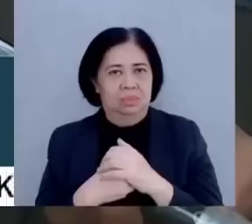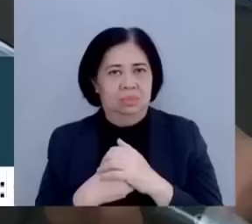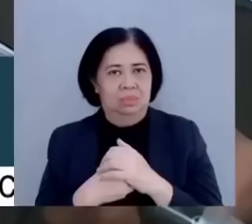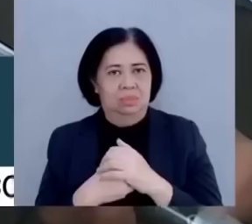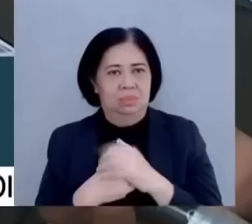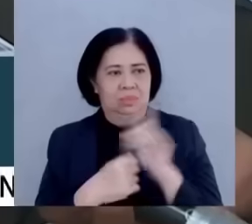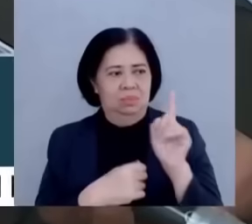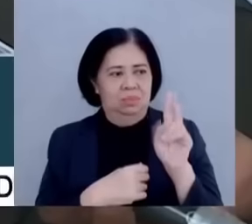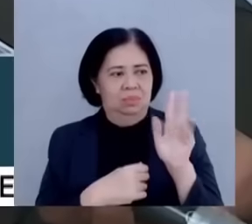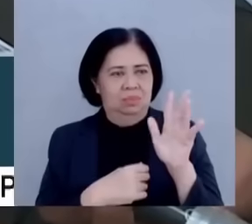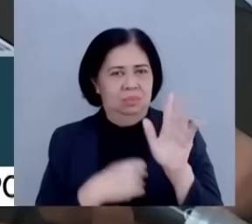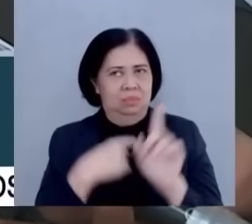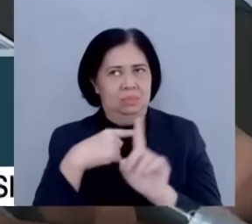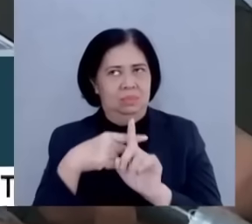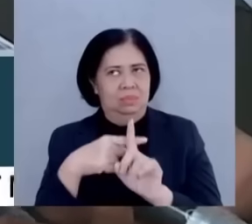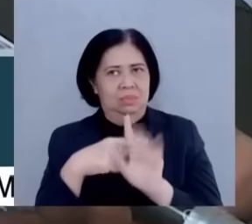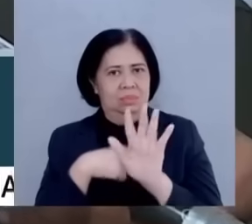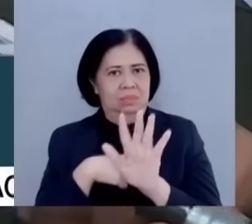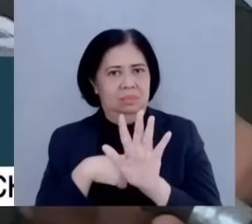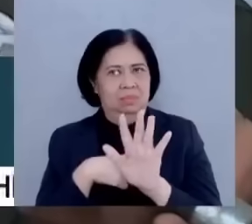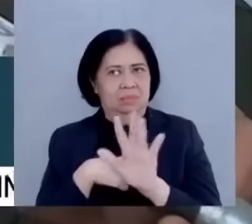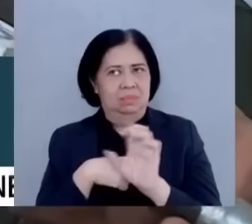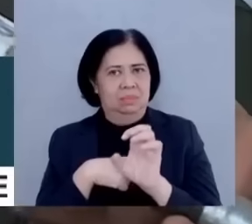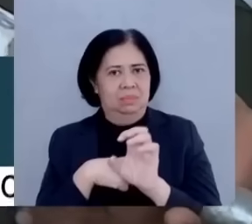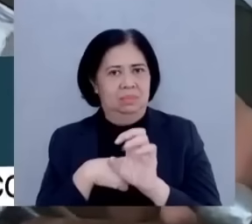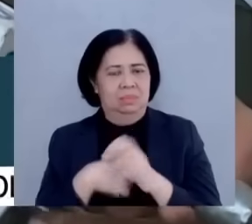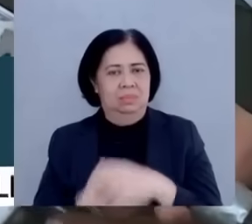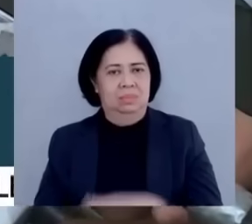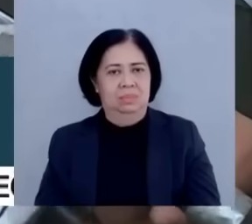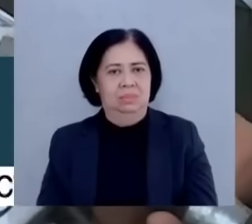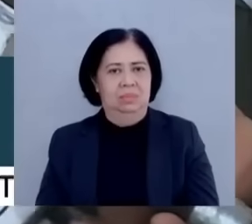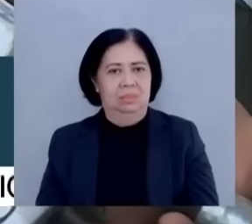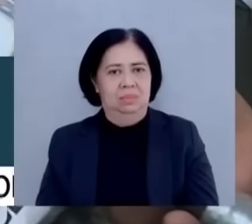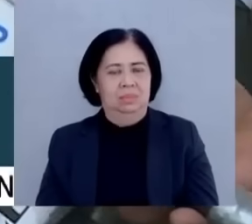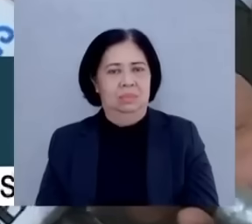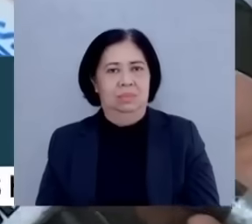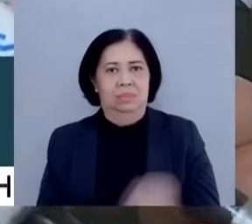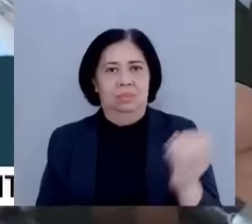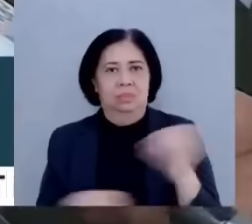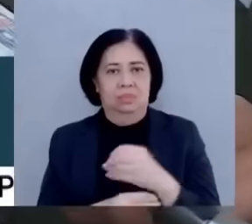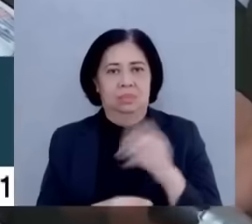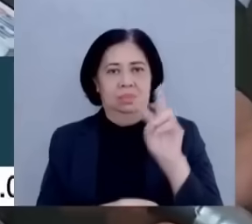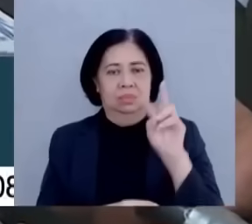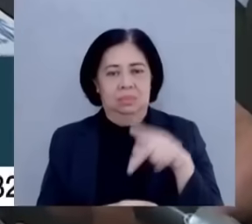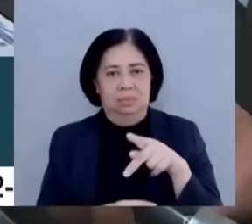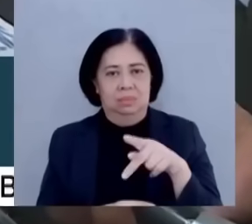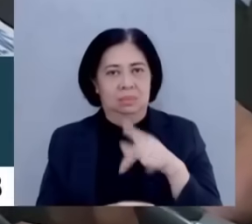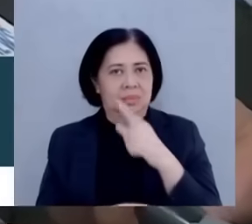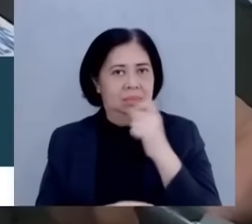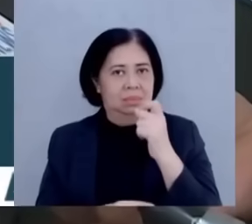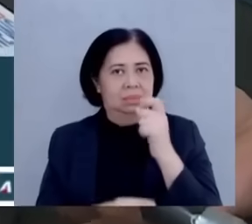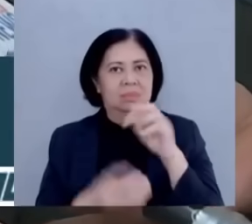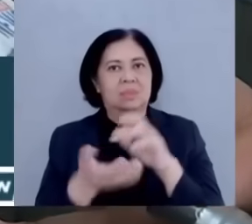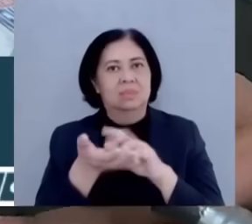125 plus 500 lang yung sa Office of the Vice President? Kasi kinompute yun.